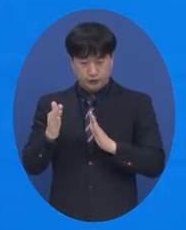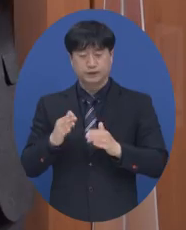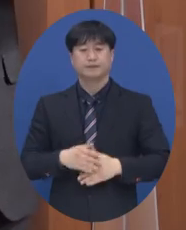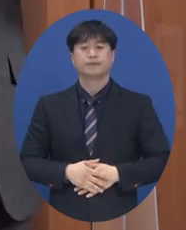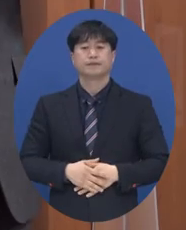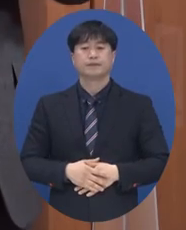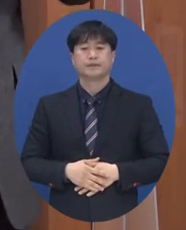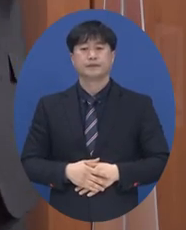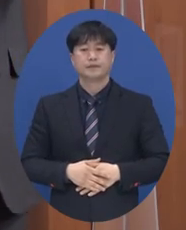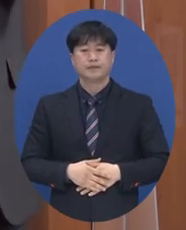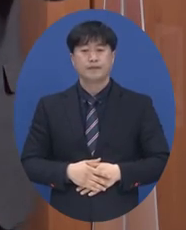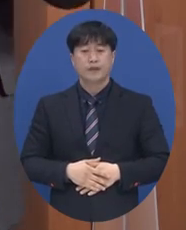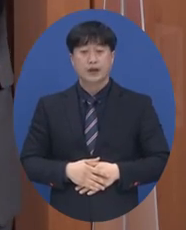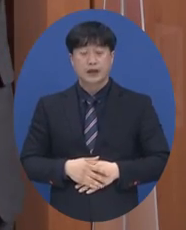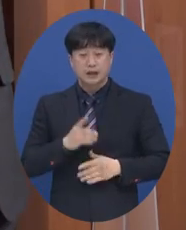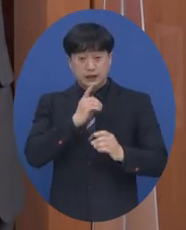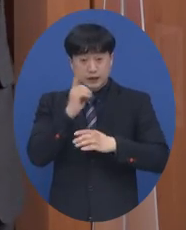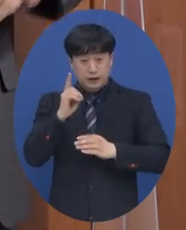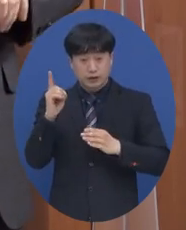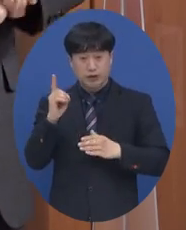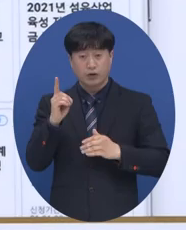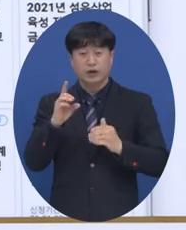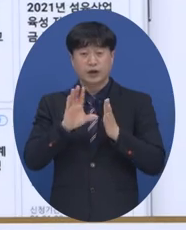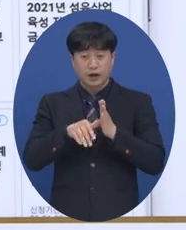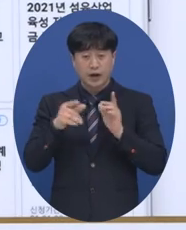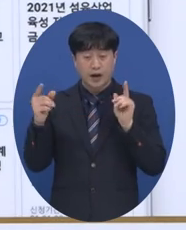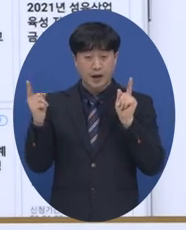준비하겠습니다. 디지털 대전환 시대에 맞선